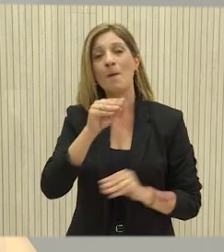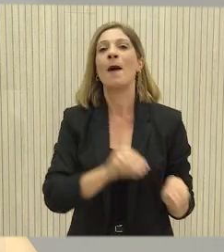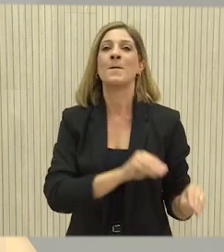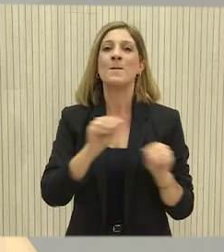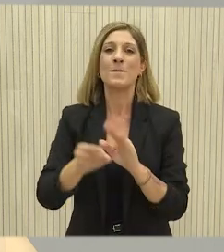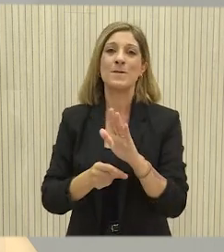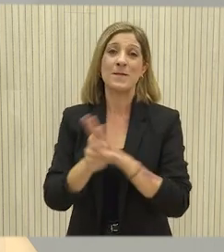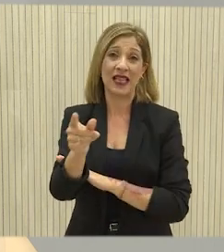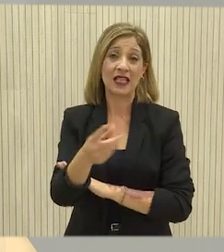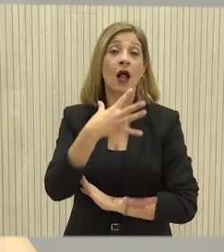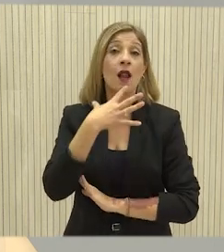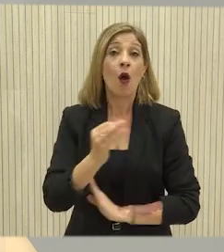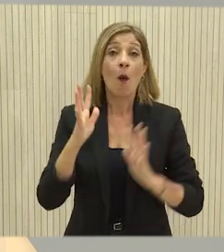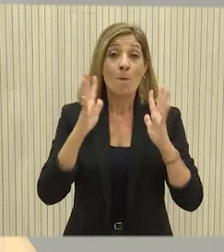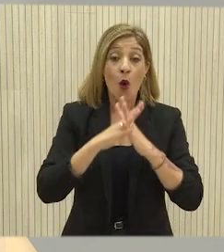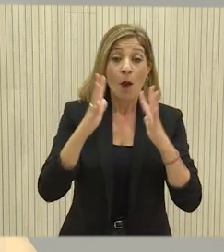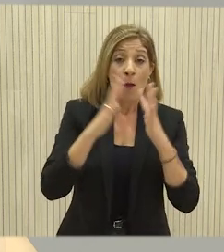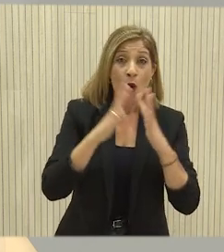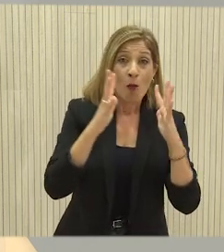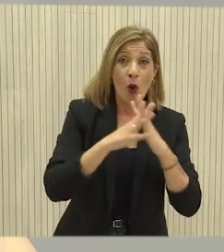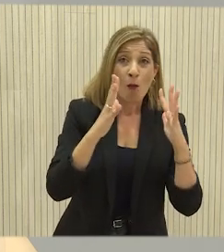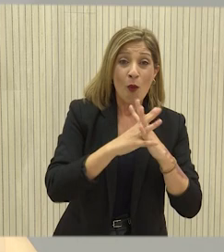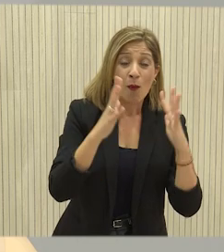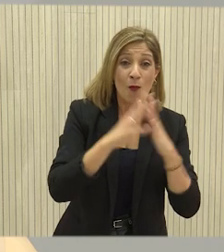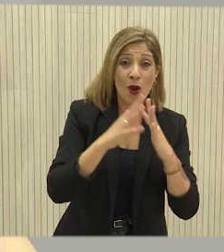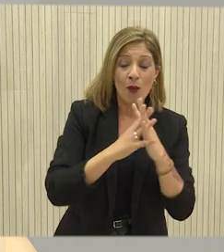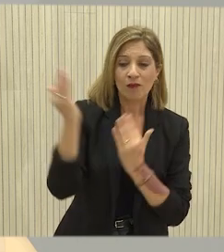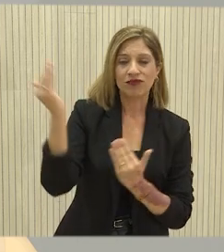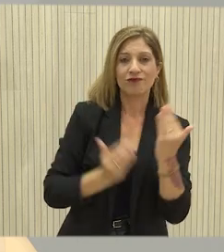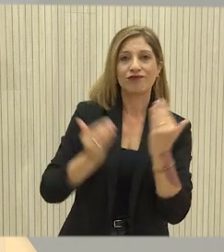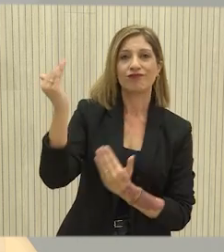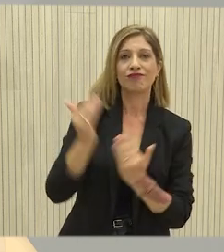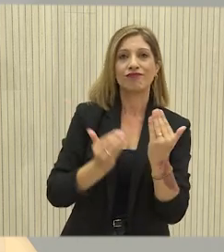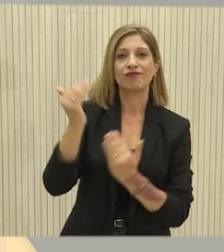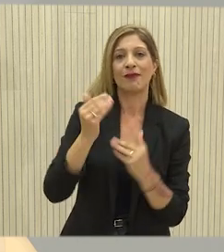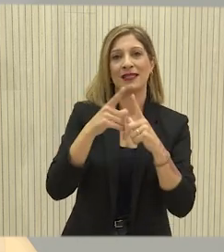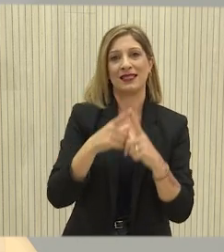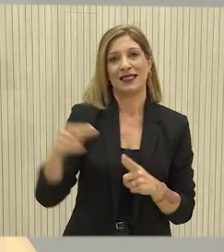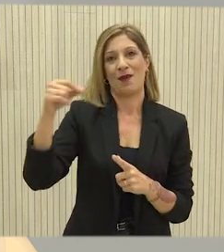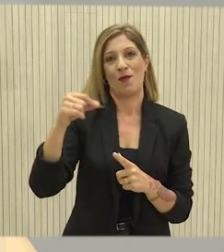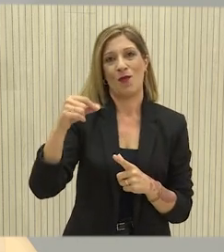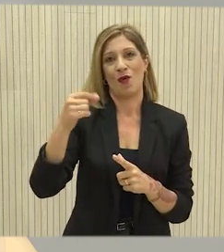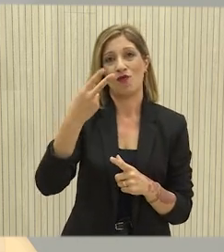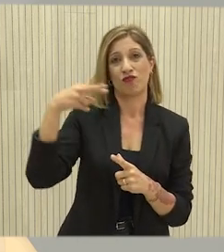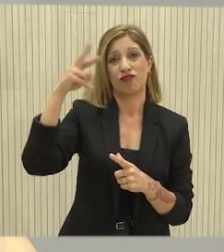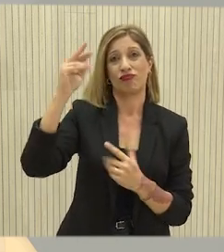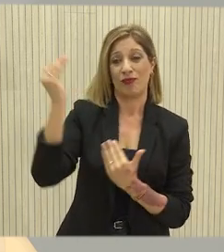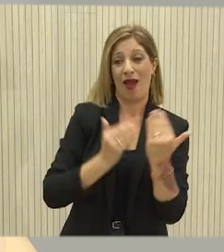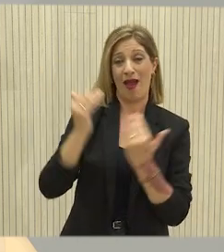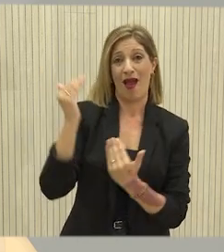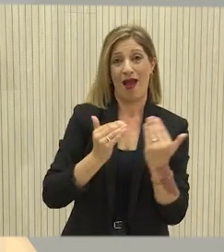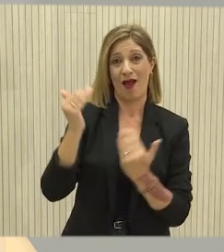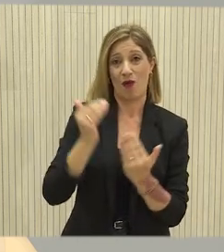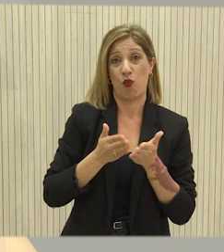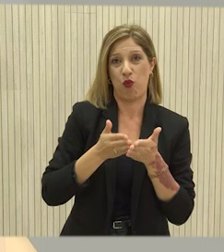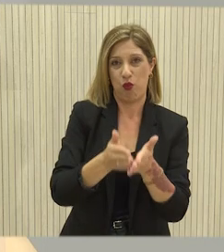αφού μια πιθανή περαιτέρω κλιμάκωση της κρίσης ενδεχομένως να οδηγήσει σε αυξημένες μεταναστευτικές ροές στη χώρα μας. Η αποτελεσματική